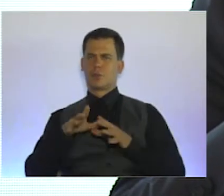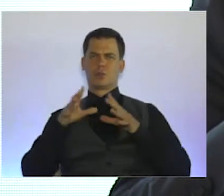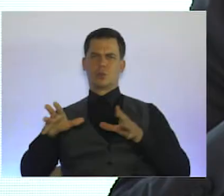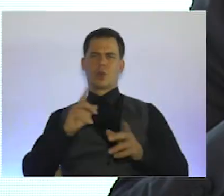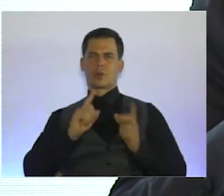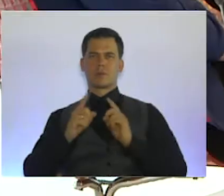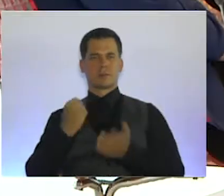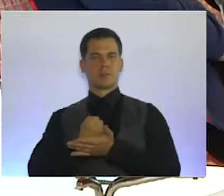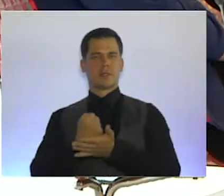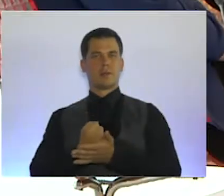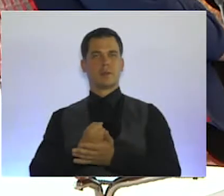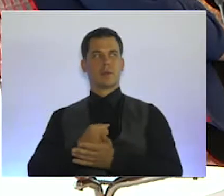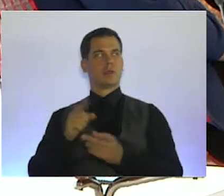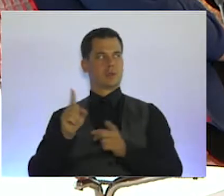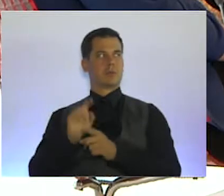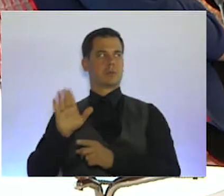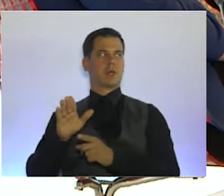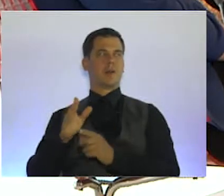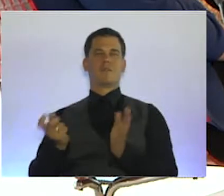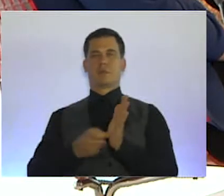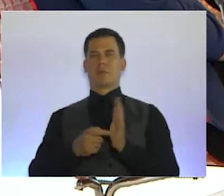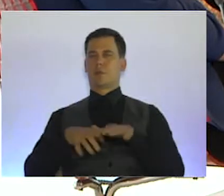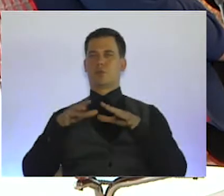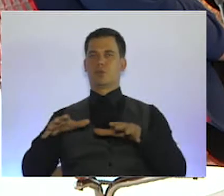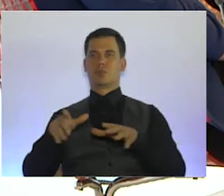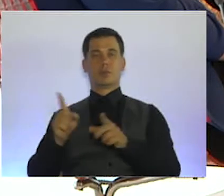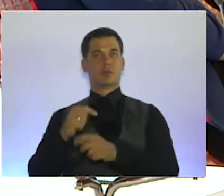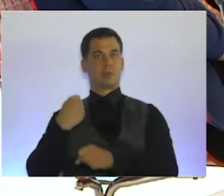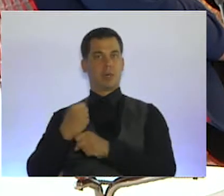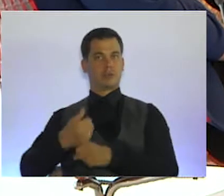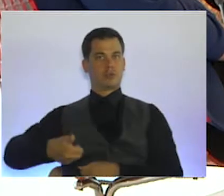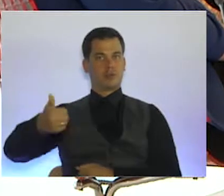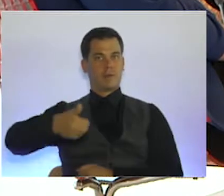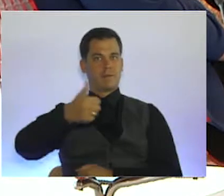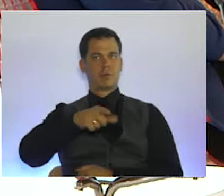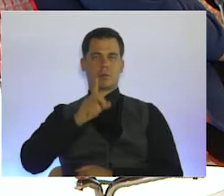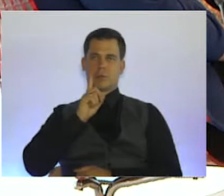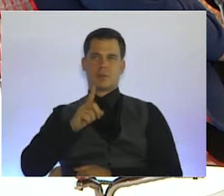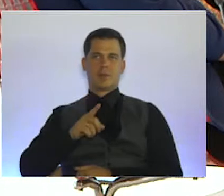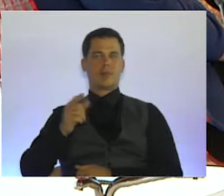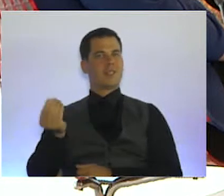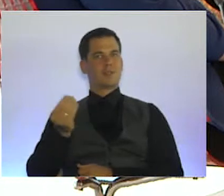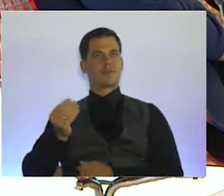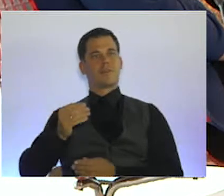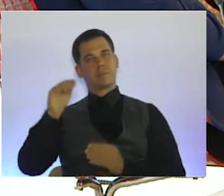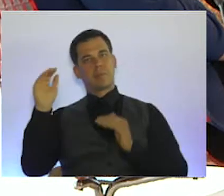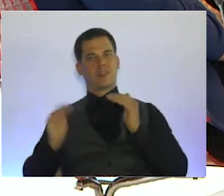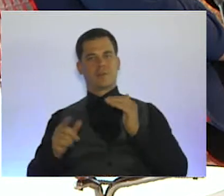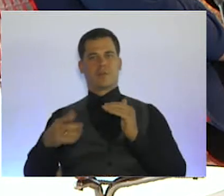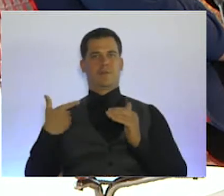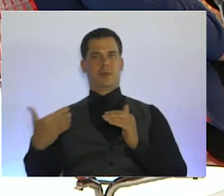dużo, ma swoje dosyć duże wymogi i pracodawcy sięgają coraz niżej rzeczywiście w swoich akcjach promocyjnych po to,